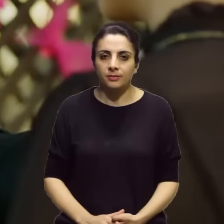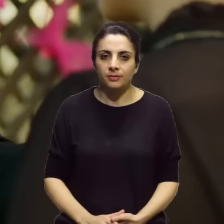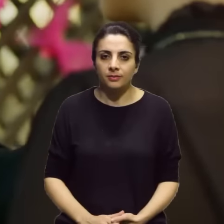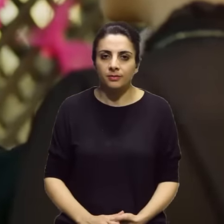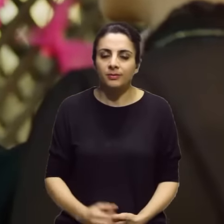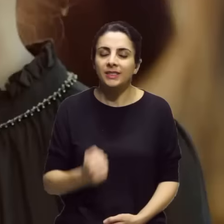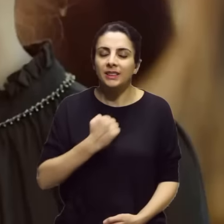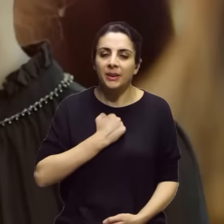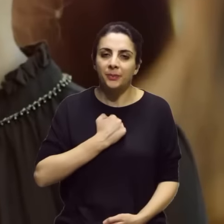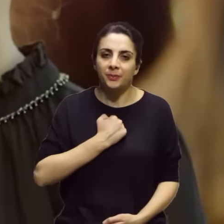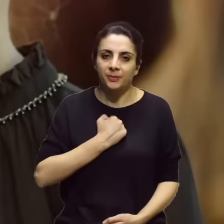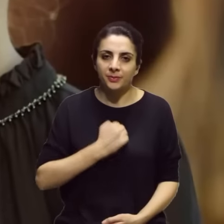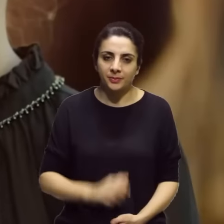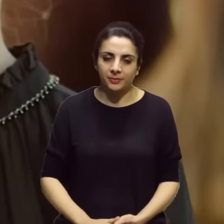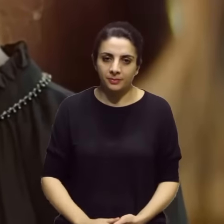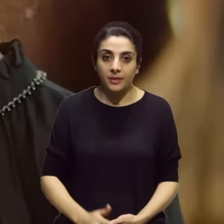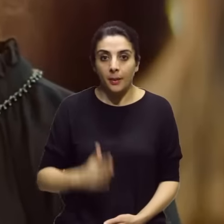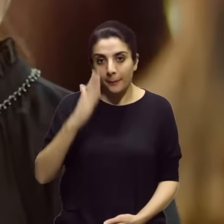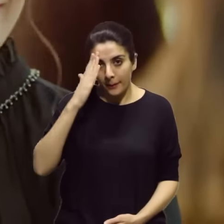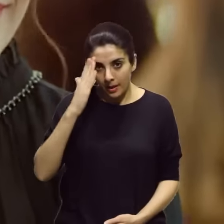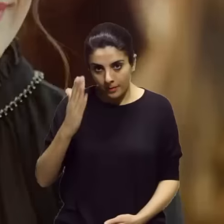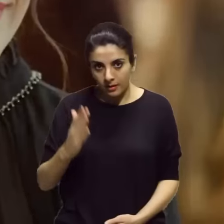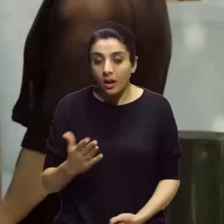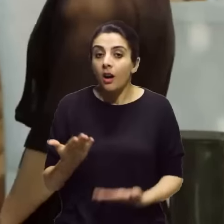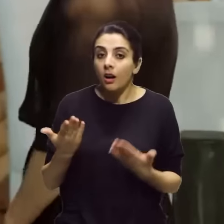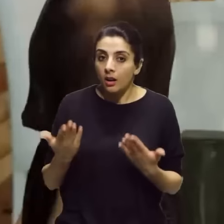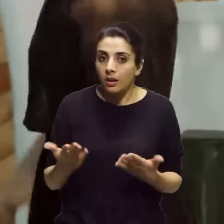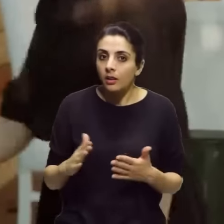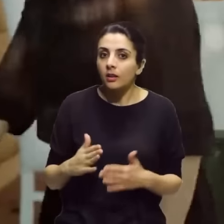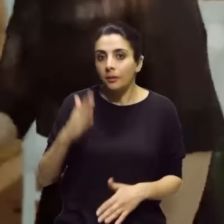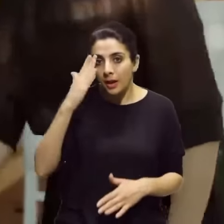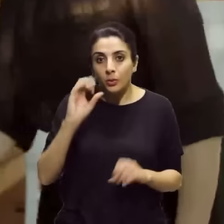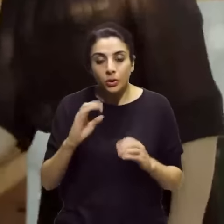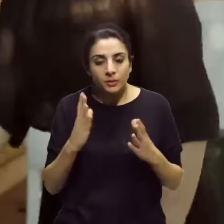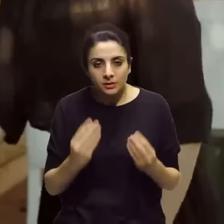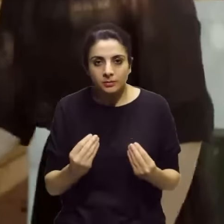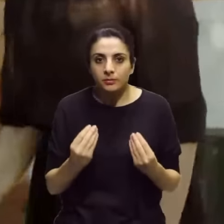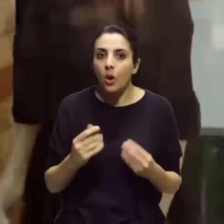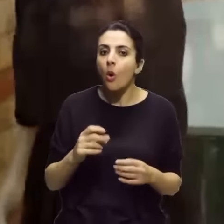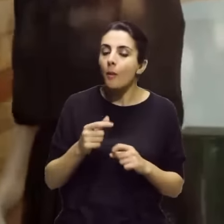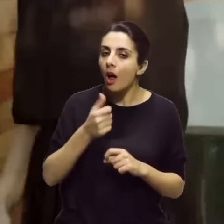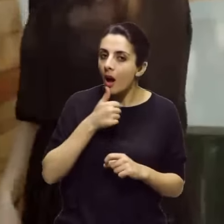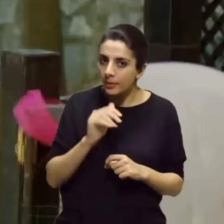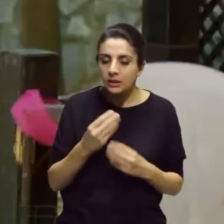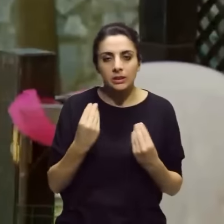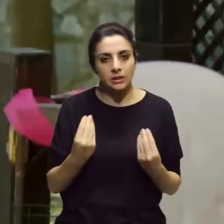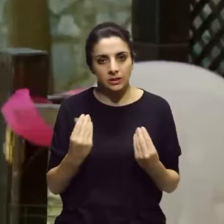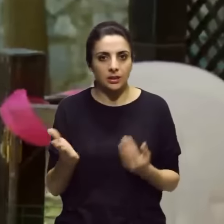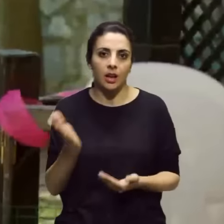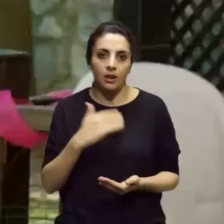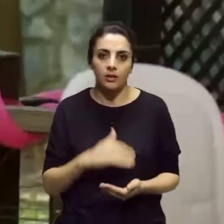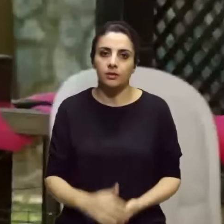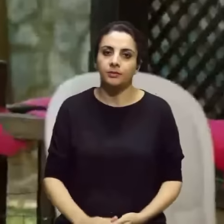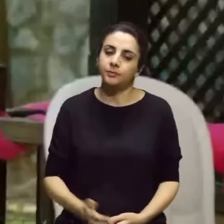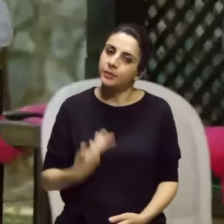mutlu. Canım benim. Merhaba. Heh. Nasılsın Ayşem? Merhaba. Ömer abi. İyidir. Biz